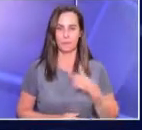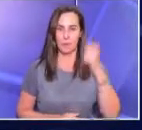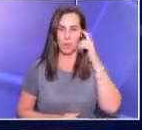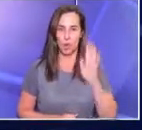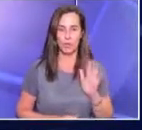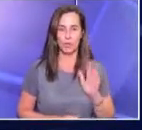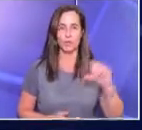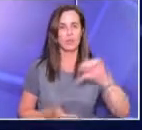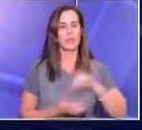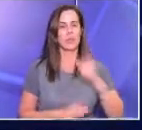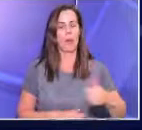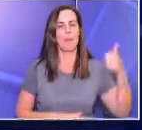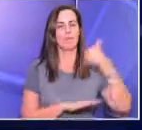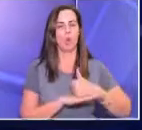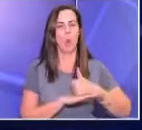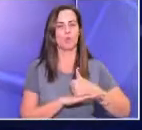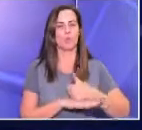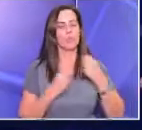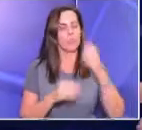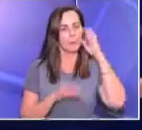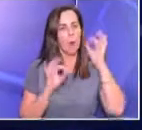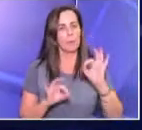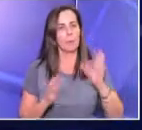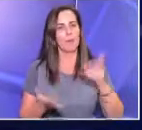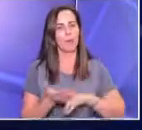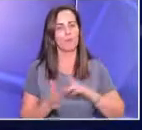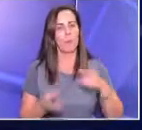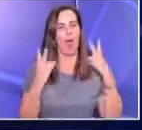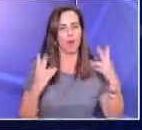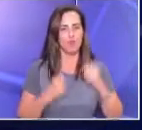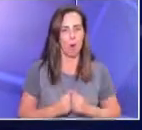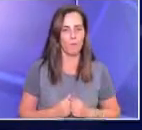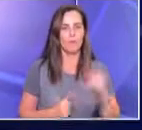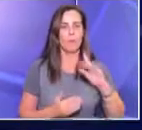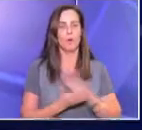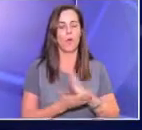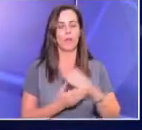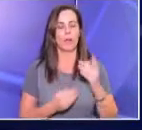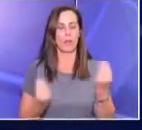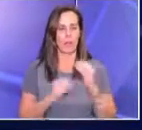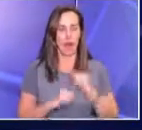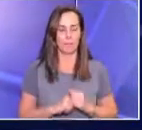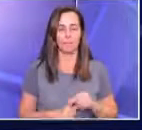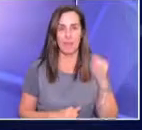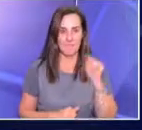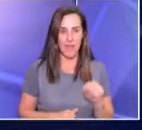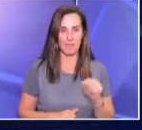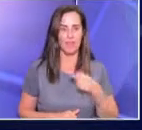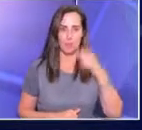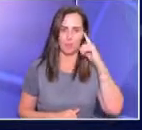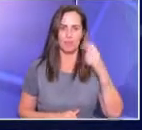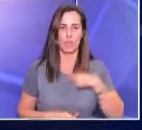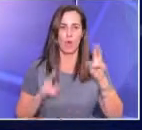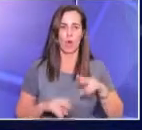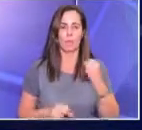חושבת שהעיר צריכה מנהיגות שתיתן פרופורציות למה נכון ומה חשוב, ומי קובע פה את הטון. ואת זה אני חושבת